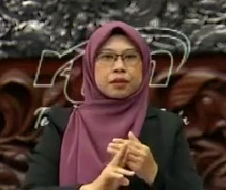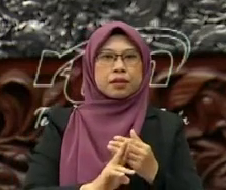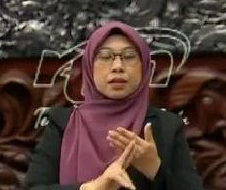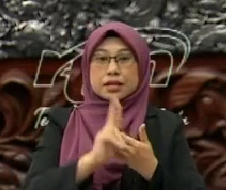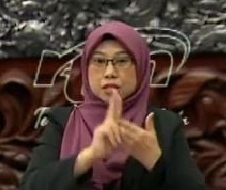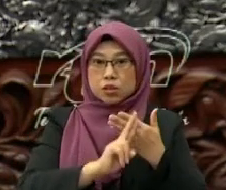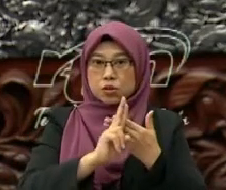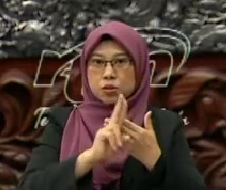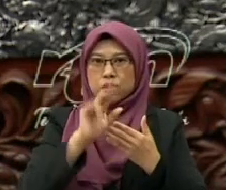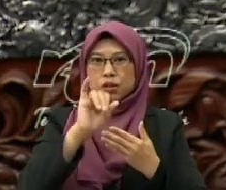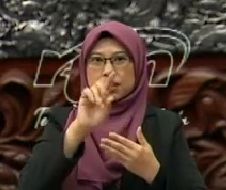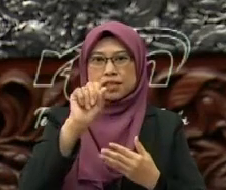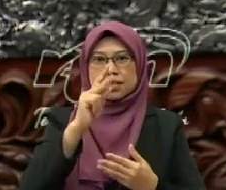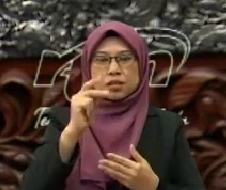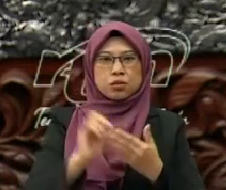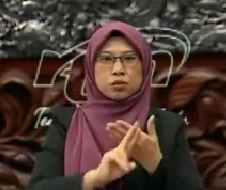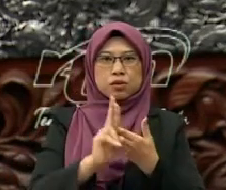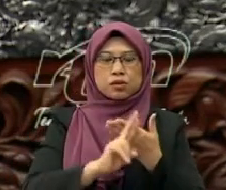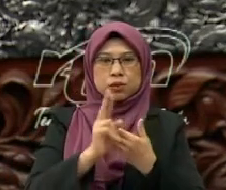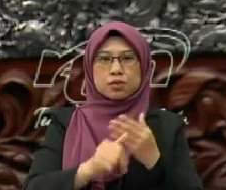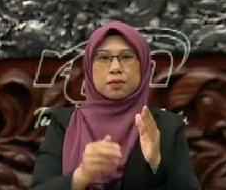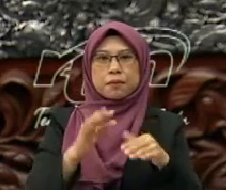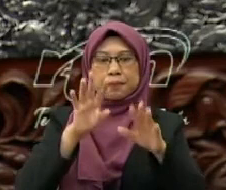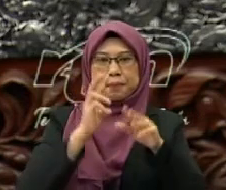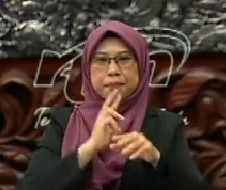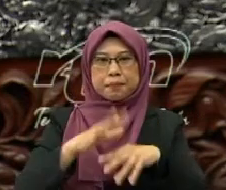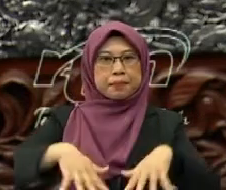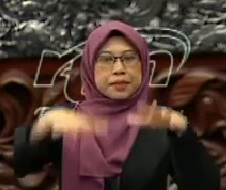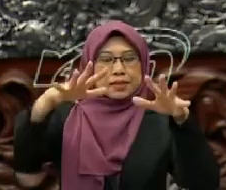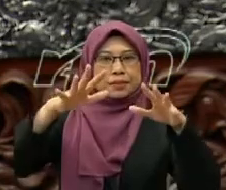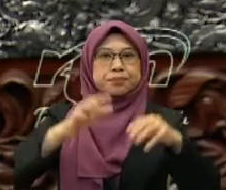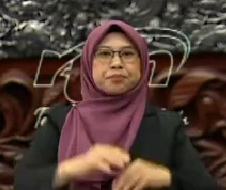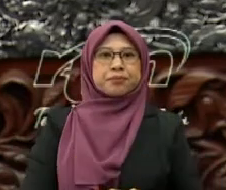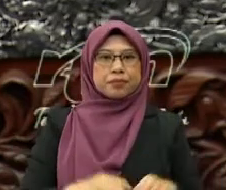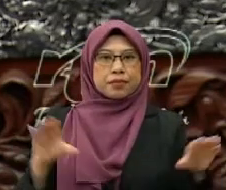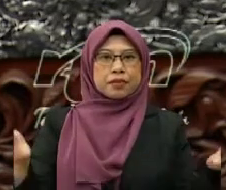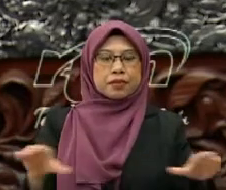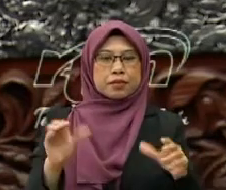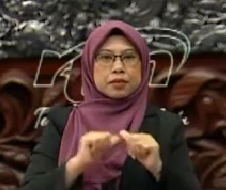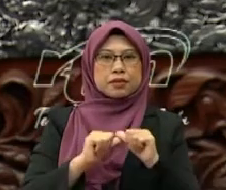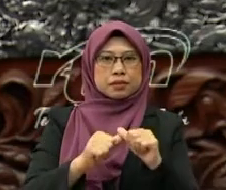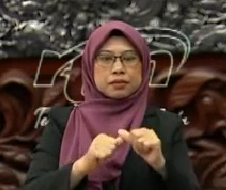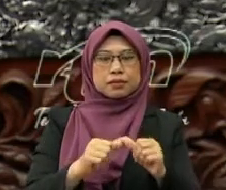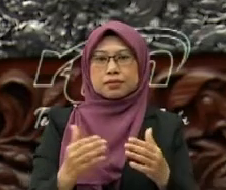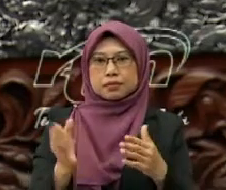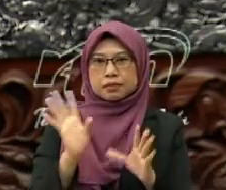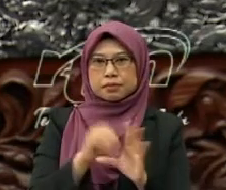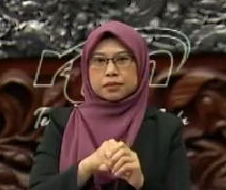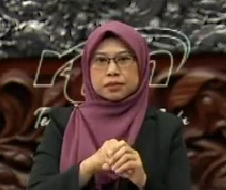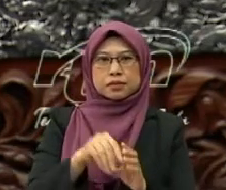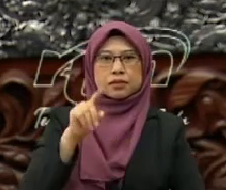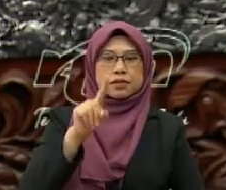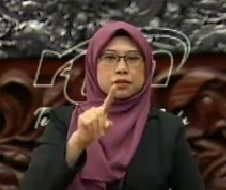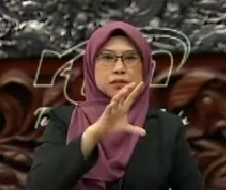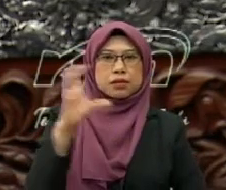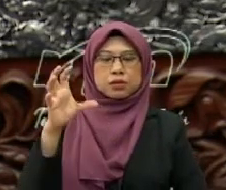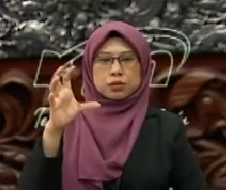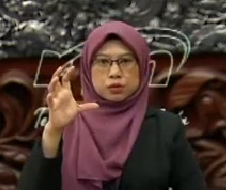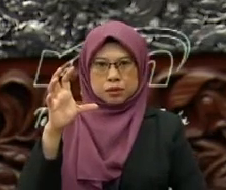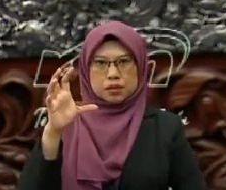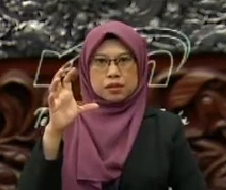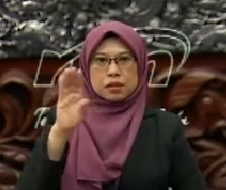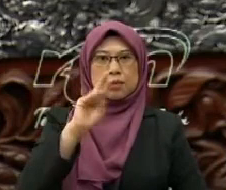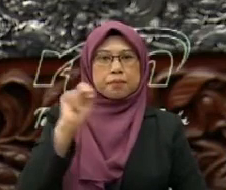pelaksanaan rancangan tempat-tempat banjir yang yang akan terus dia dilaksanakan ini termasuklah satu proyek rancangan